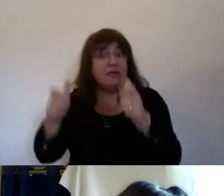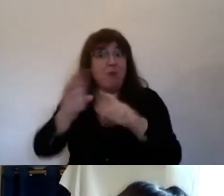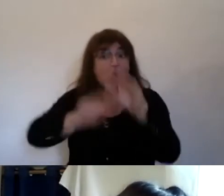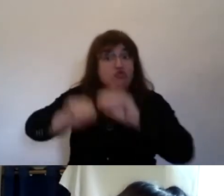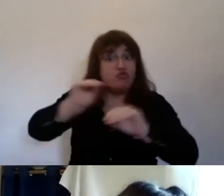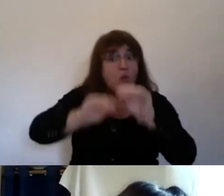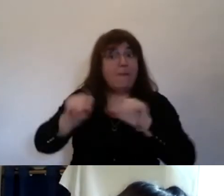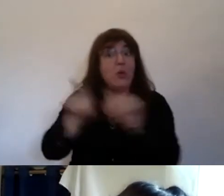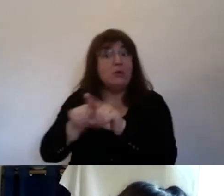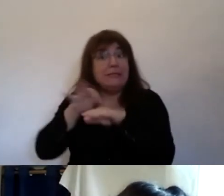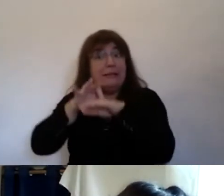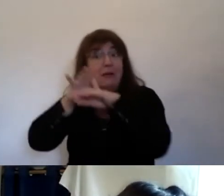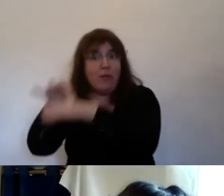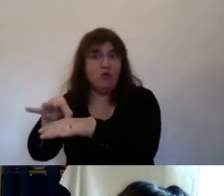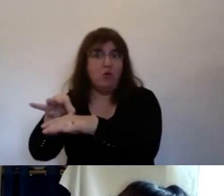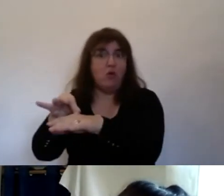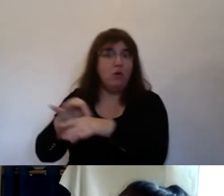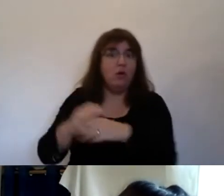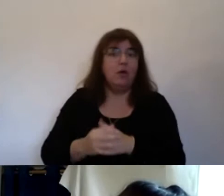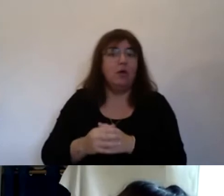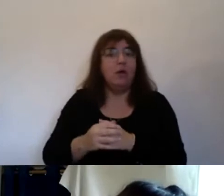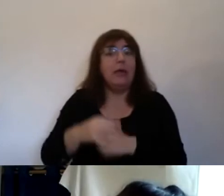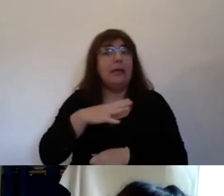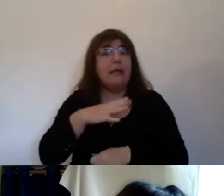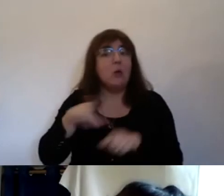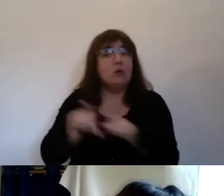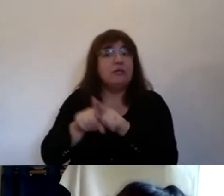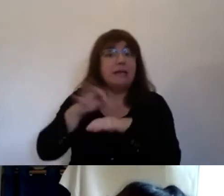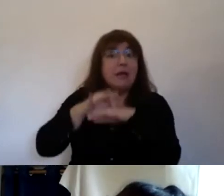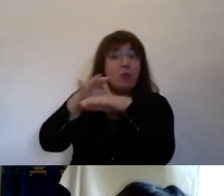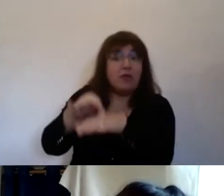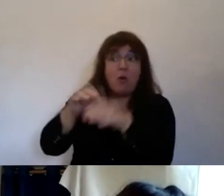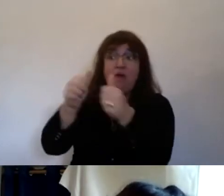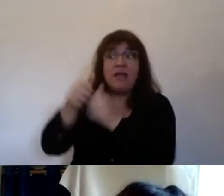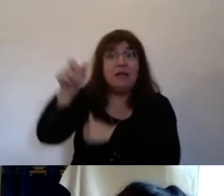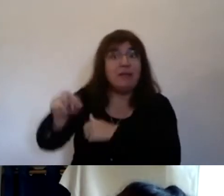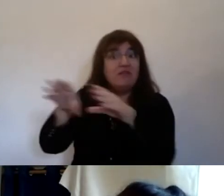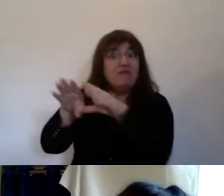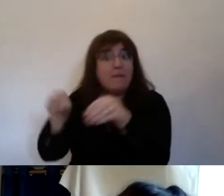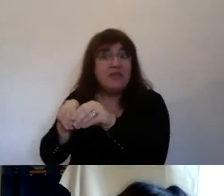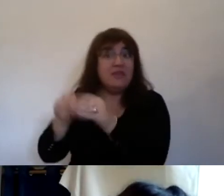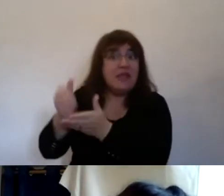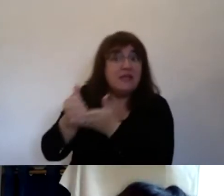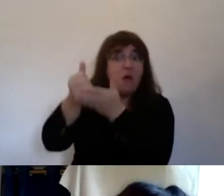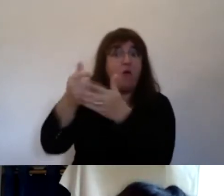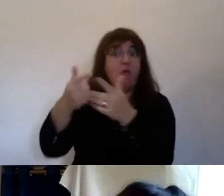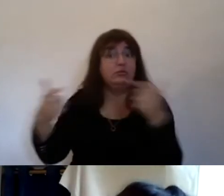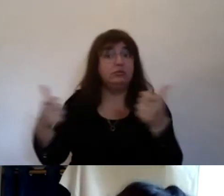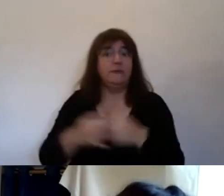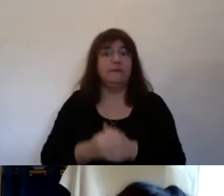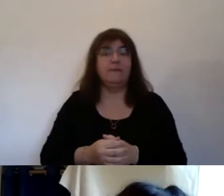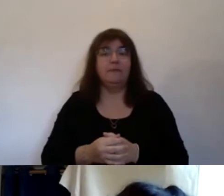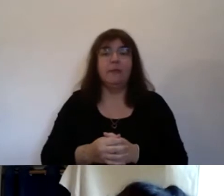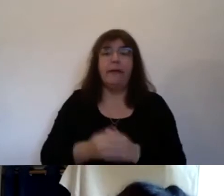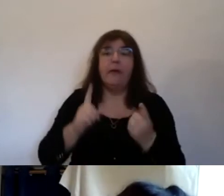jusqu'à s'ouvrir à un accompagnement avec leurs proches, avec leurs aidants. Et la pertinence des activités culturelles